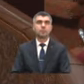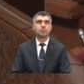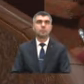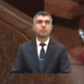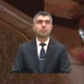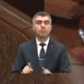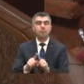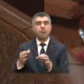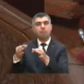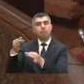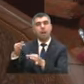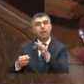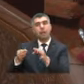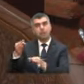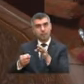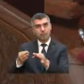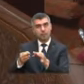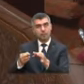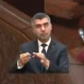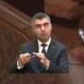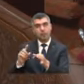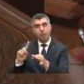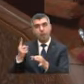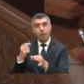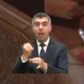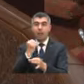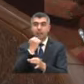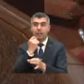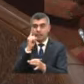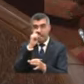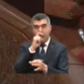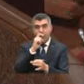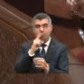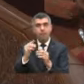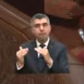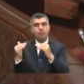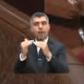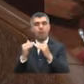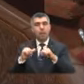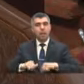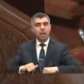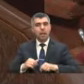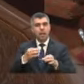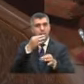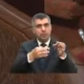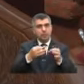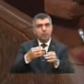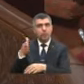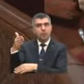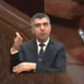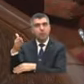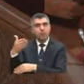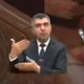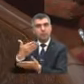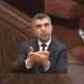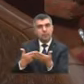تطبيق محاكم اللي أيضا كان فيه واحد الجهد بتنسيق تام بين وزارة العدل وبين البعثات الدبلوماسية باش ممكن أن